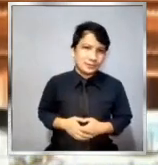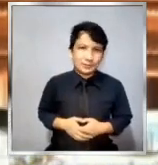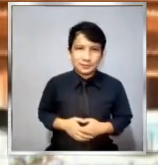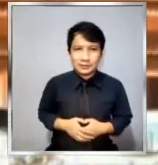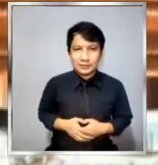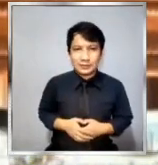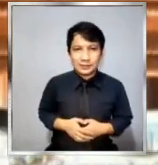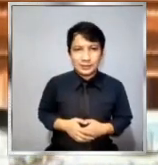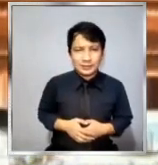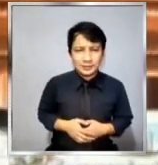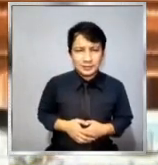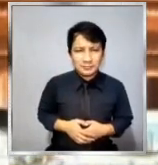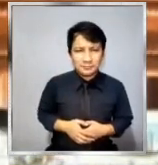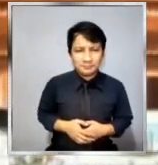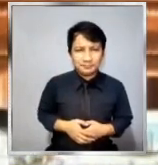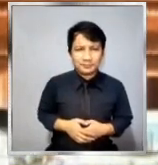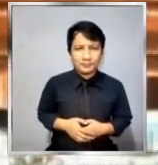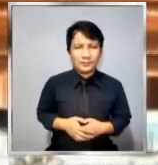I have a